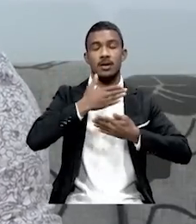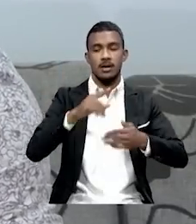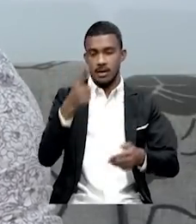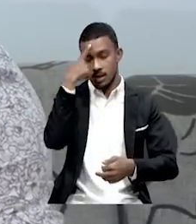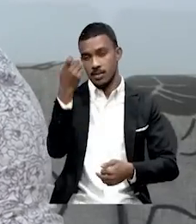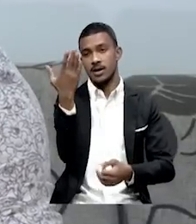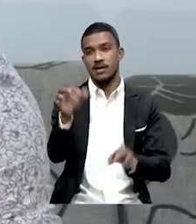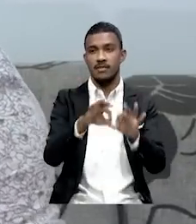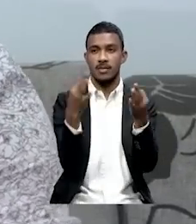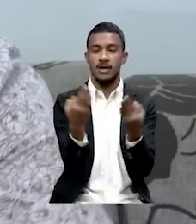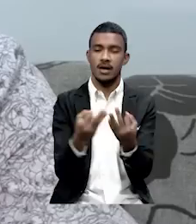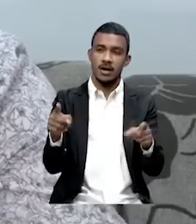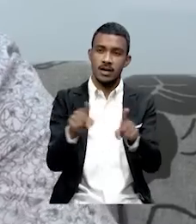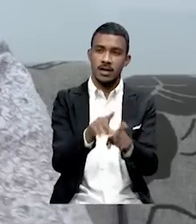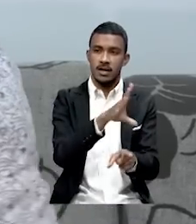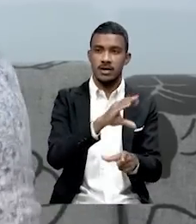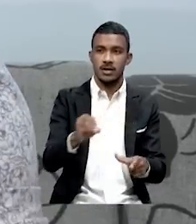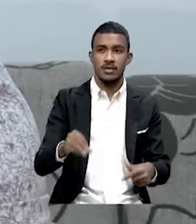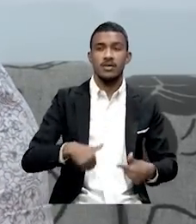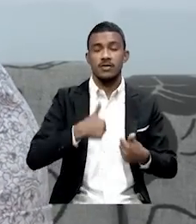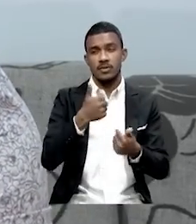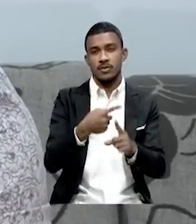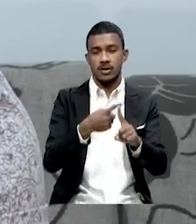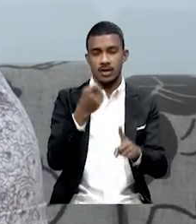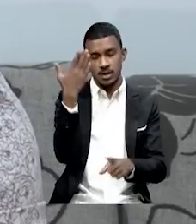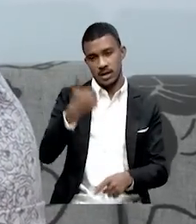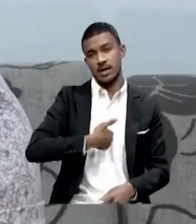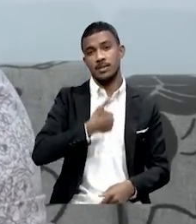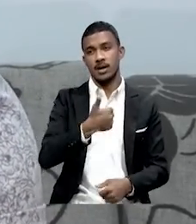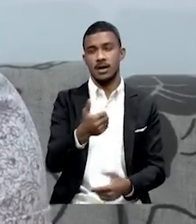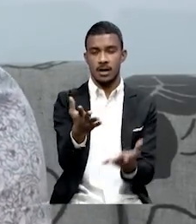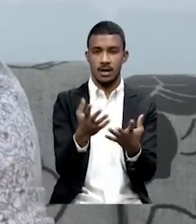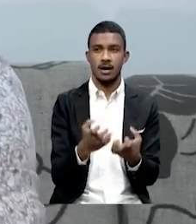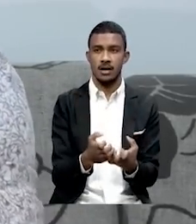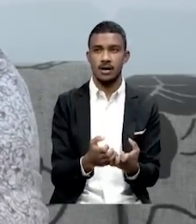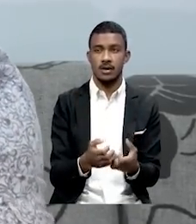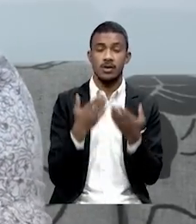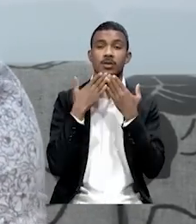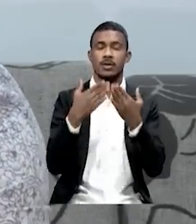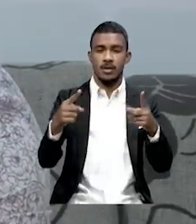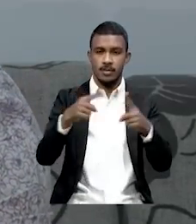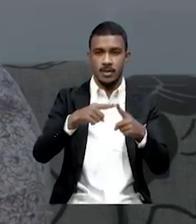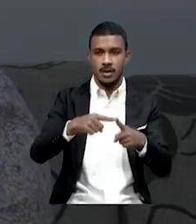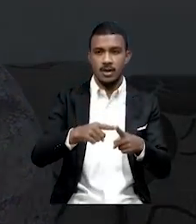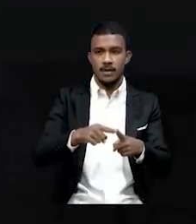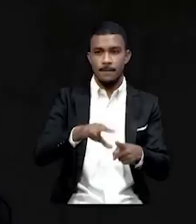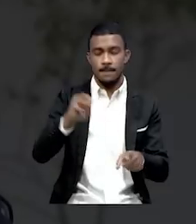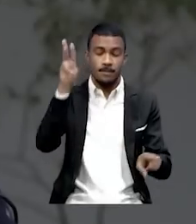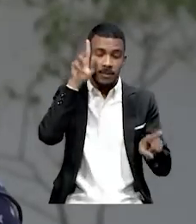nia nia asal batir kan inisiatif nih foto sini. Nia rasi makar. Nih mebe kerasa dia udah alingan itu agora se